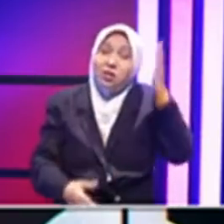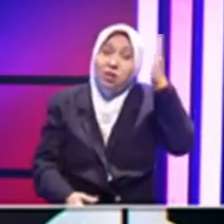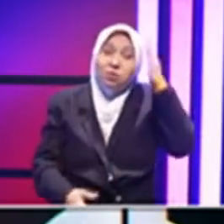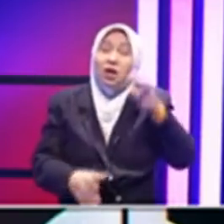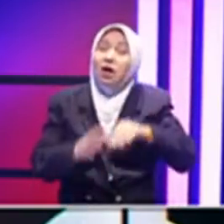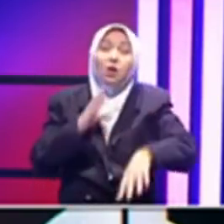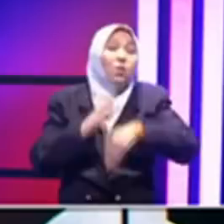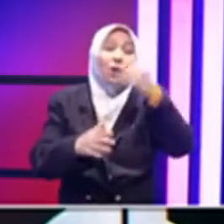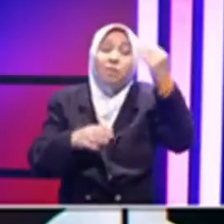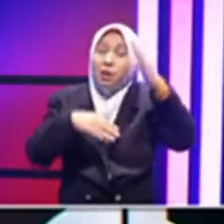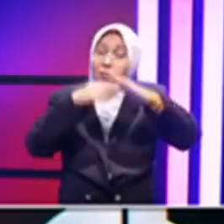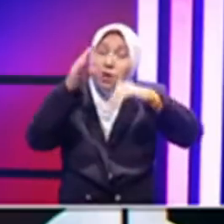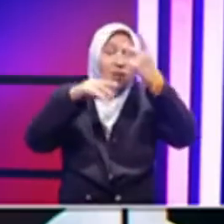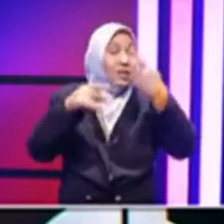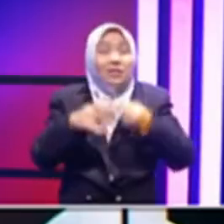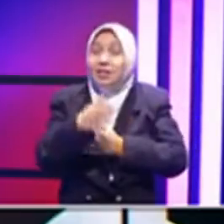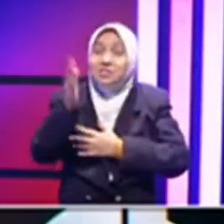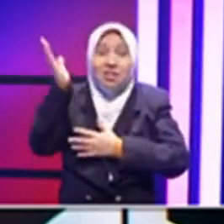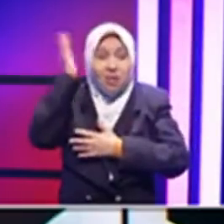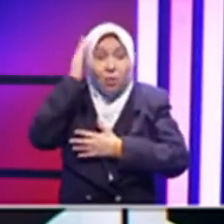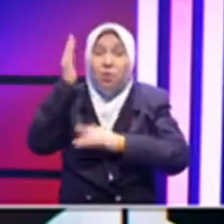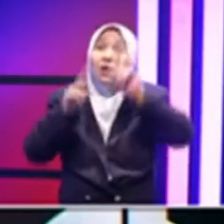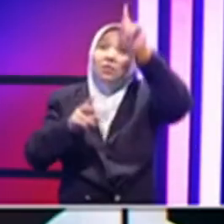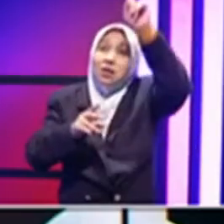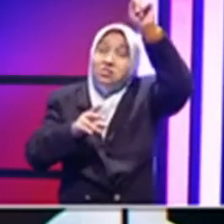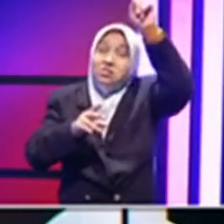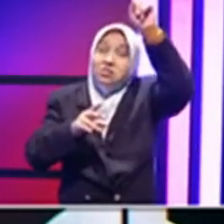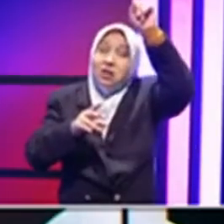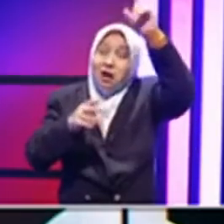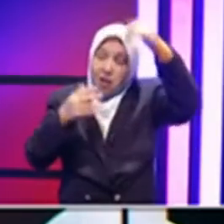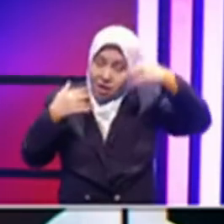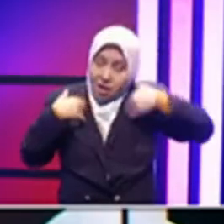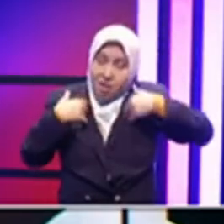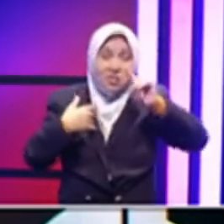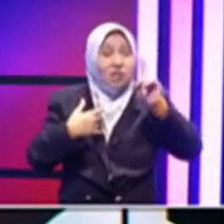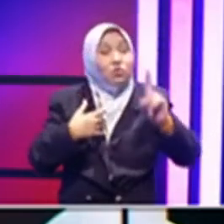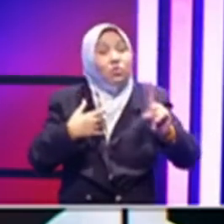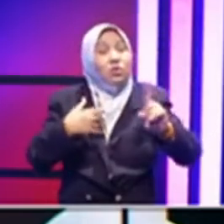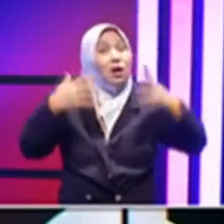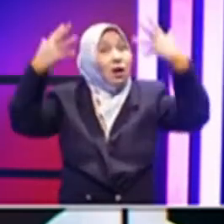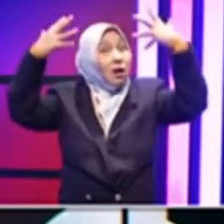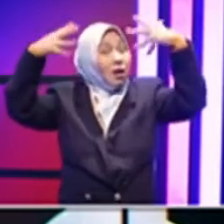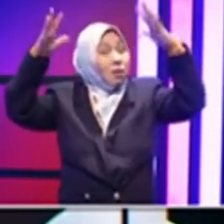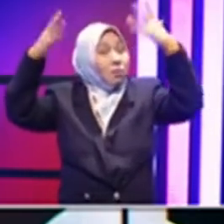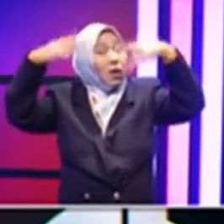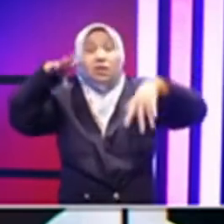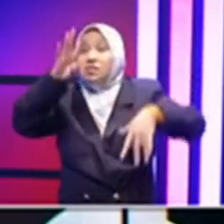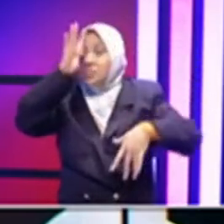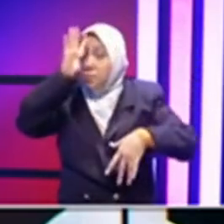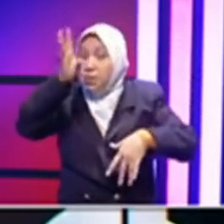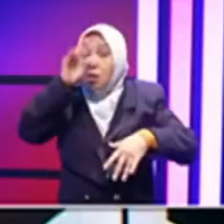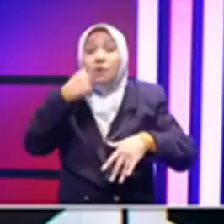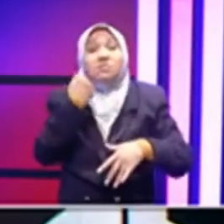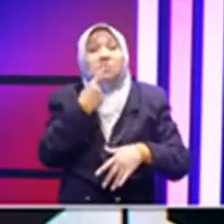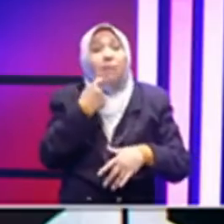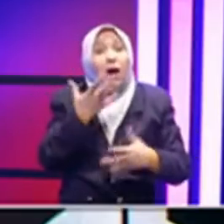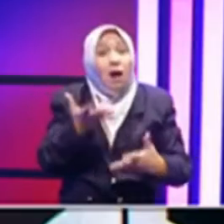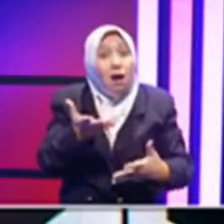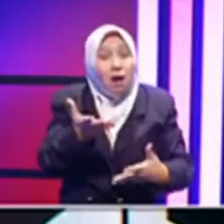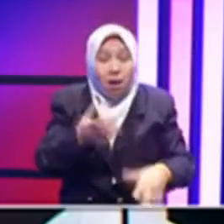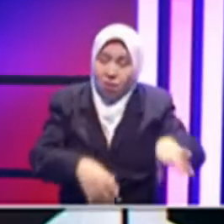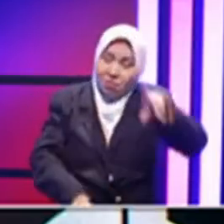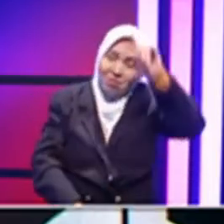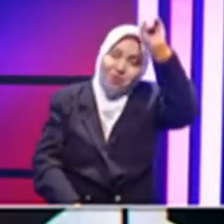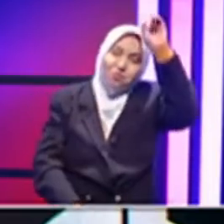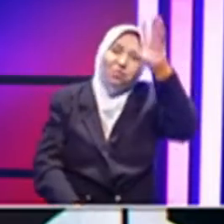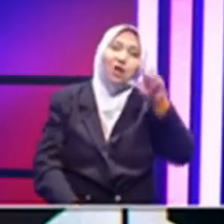keluar bangunan pun kita dah tahu dah yang atas itu adalah suatu yang hebat, diciptakan oleh siapa? Allah Subhanahu Wa Taala.